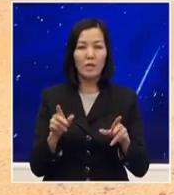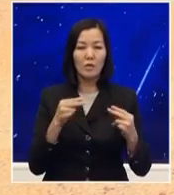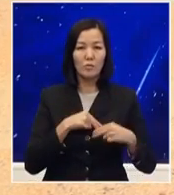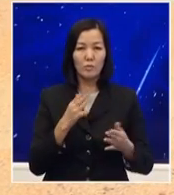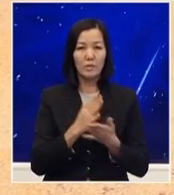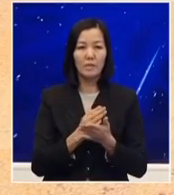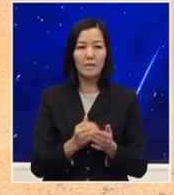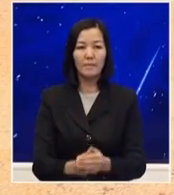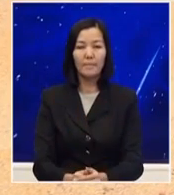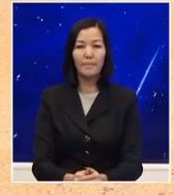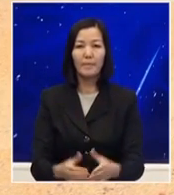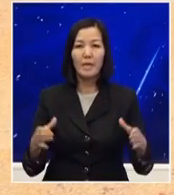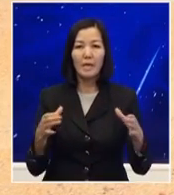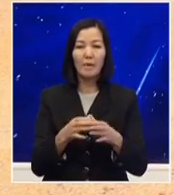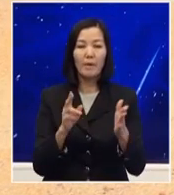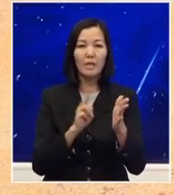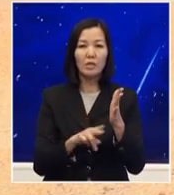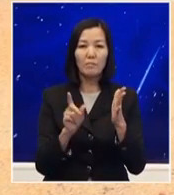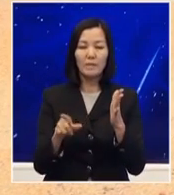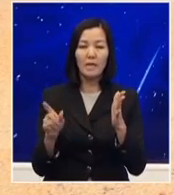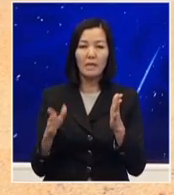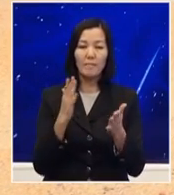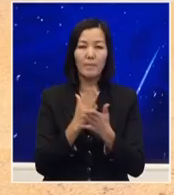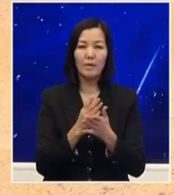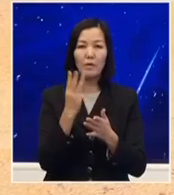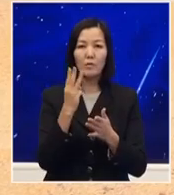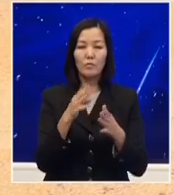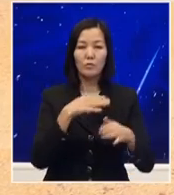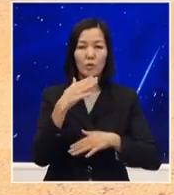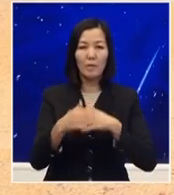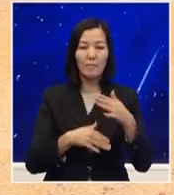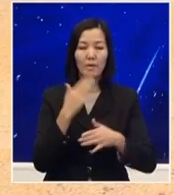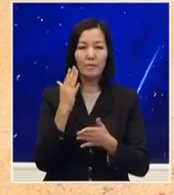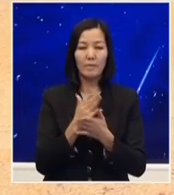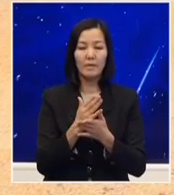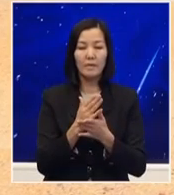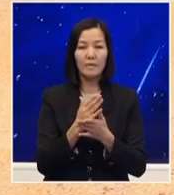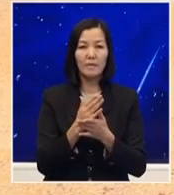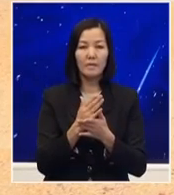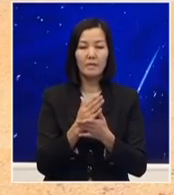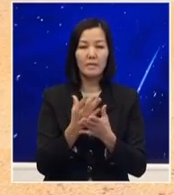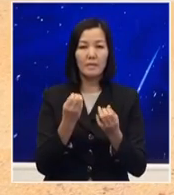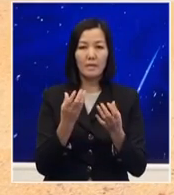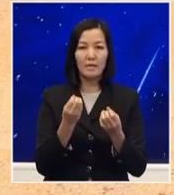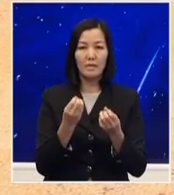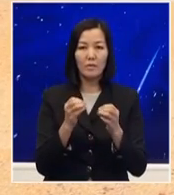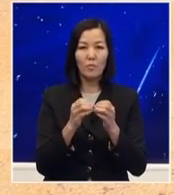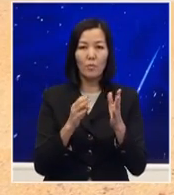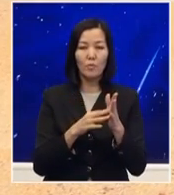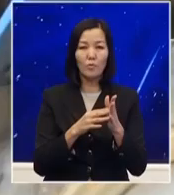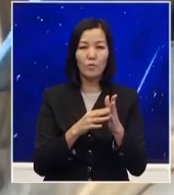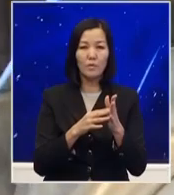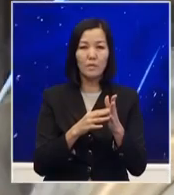Компаниямызда 70 адам істейді. Бізде 3 комбайн бар. Тағы 9 трактор